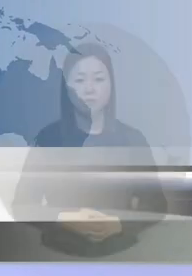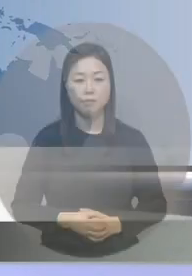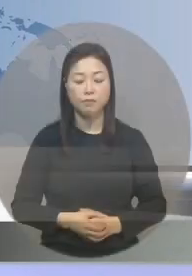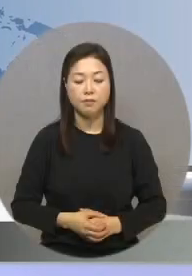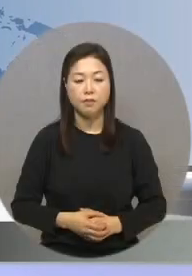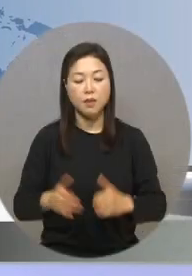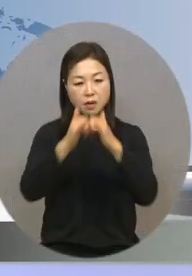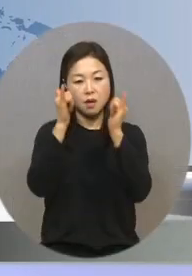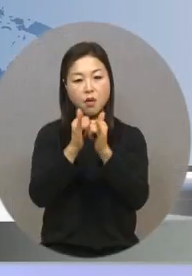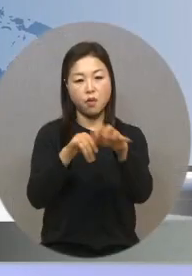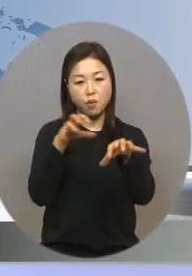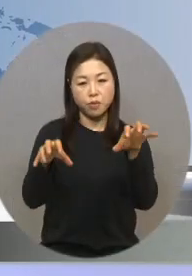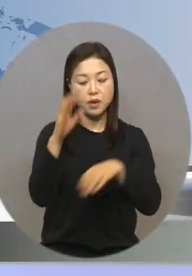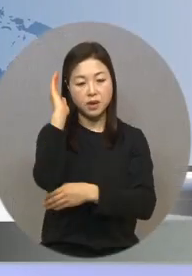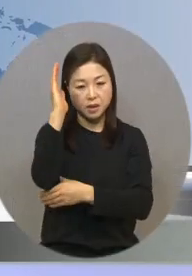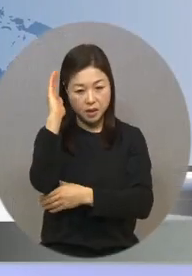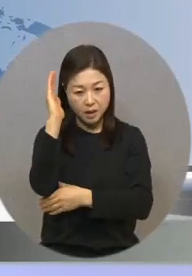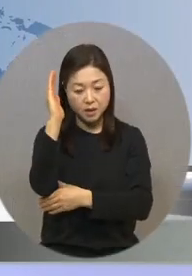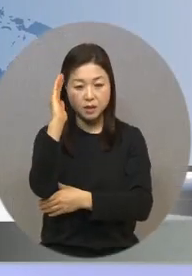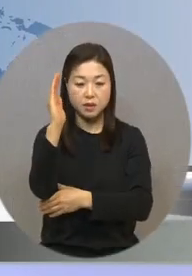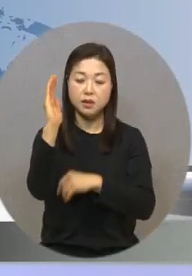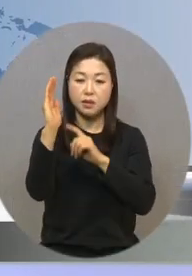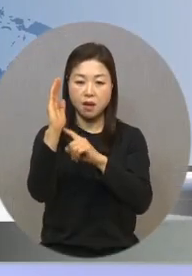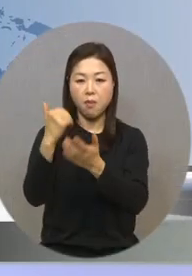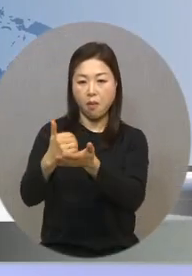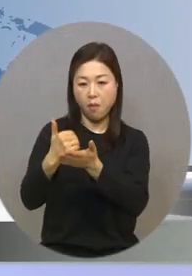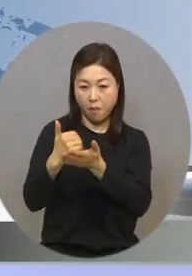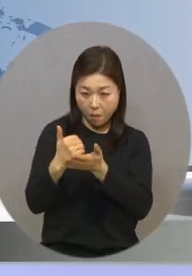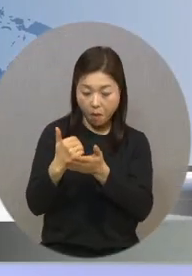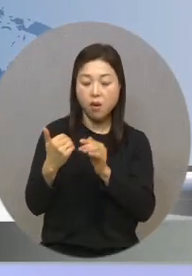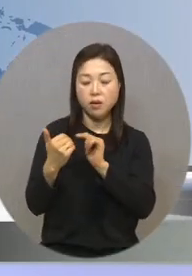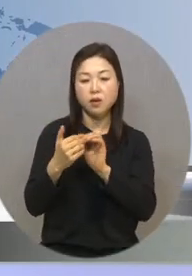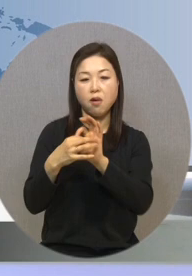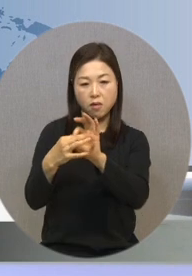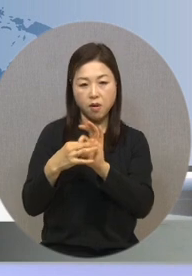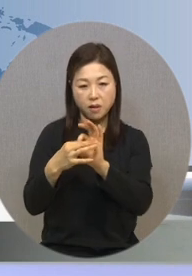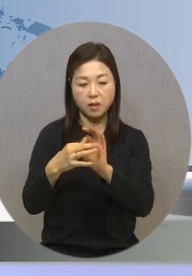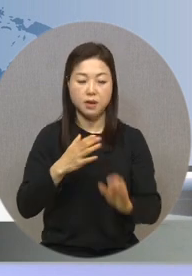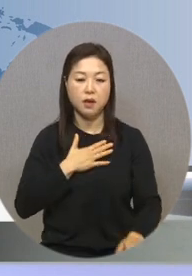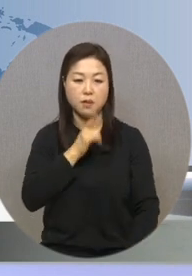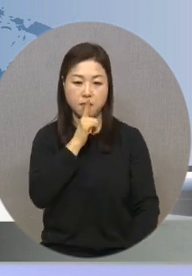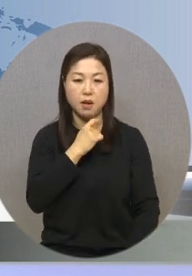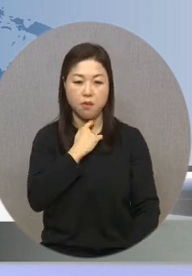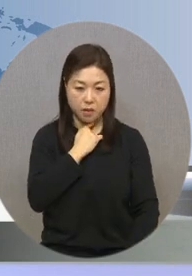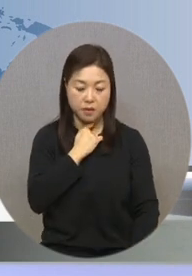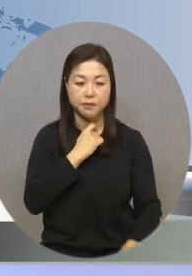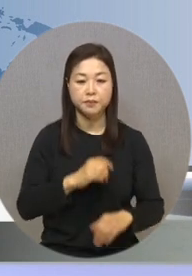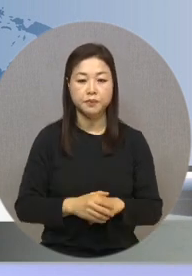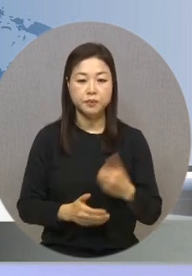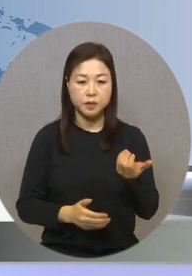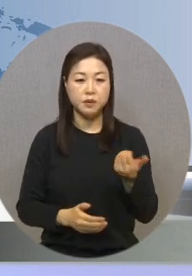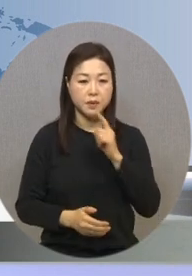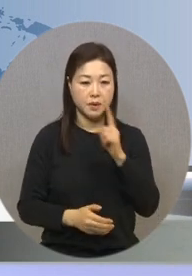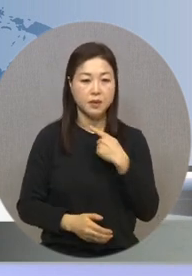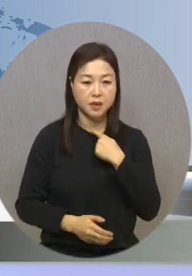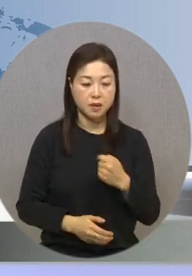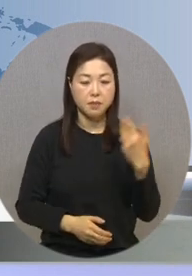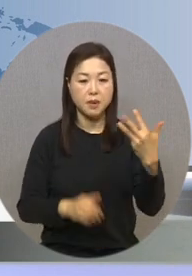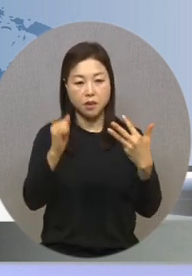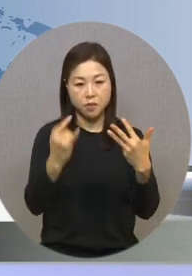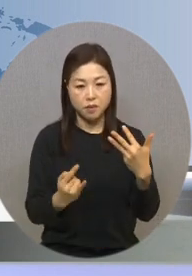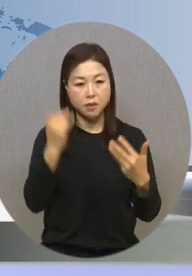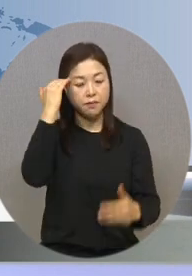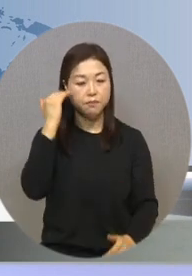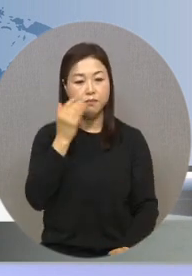우리 사회 곳곳의 이야기를 사연과 제보로 직접 만나보는 나도 말 좀 합시다입니다. 앞서 전해드린 제8회